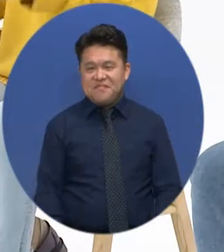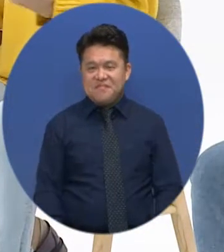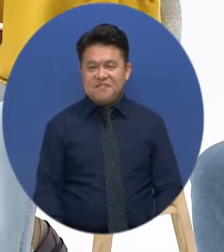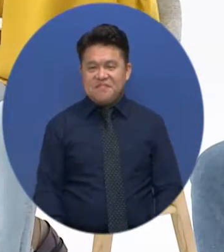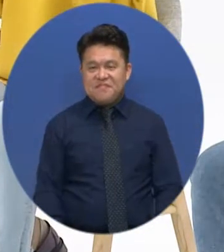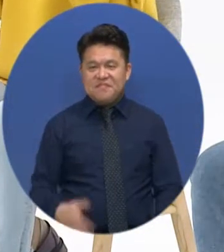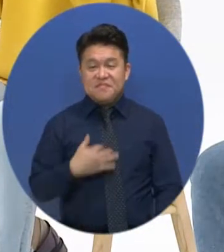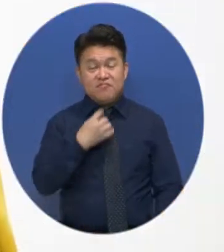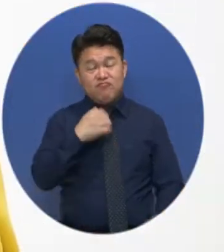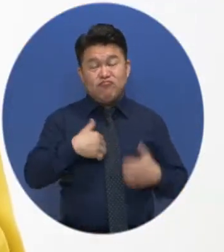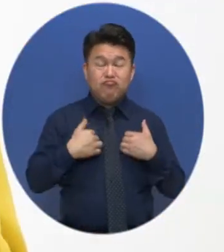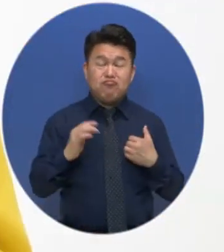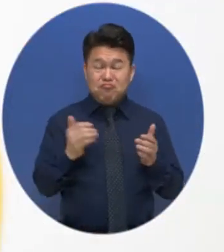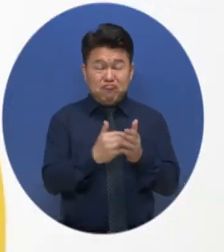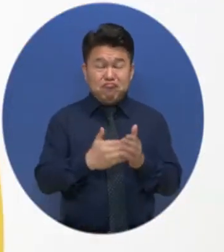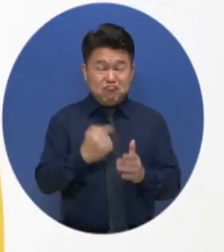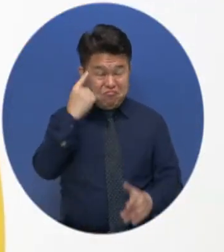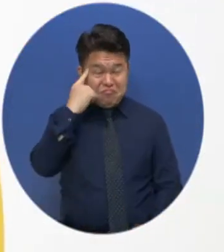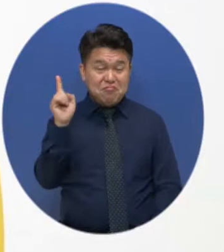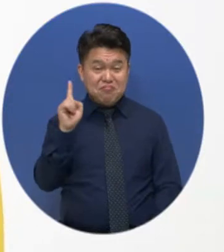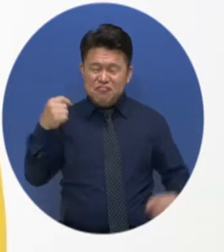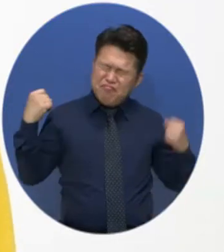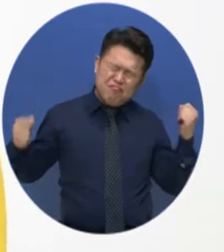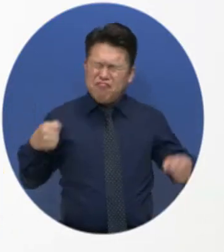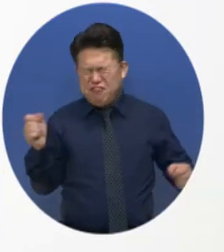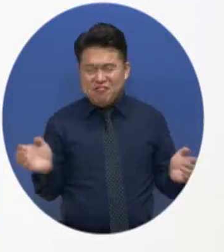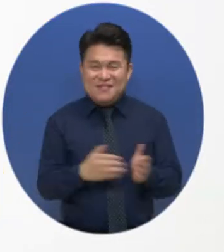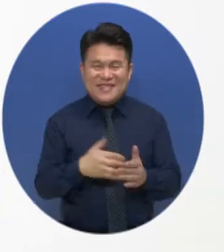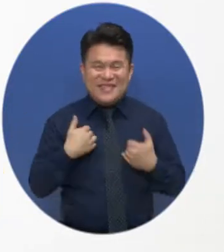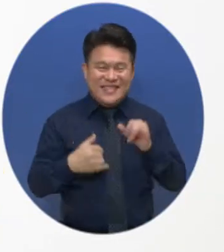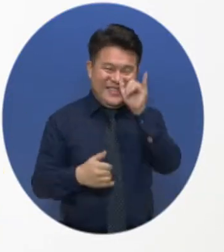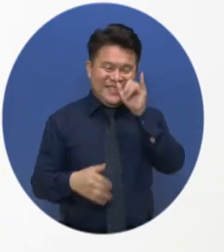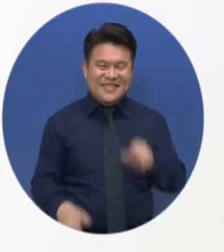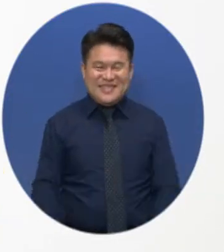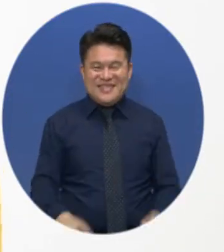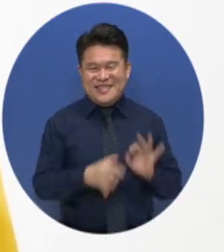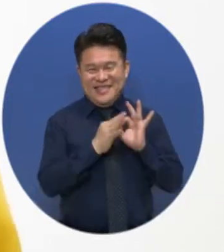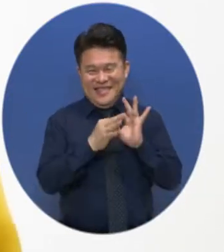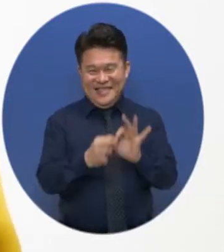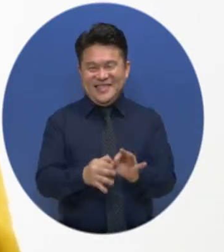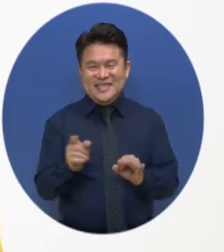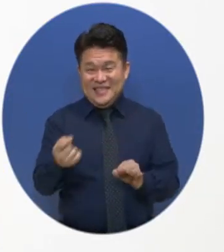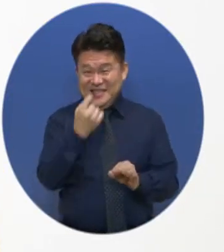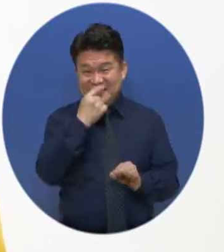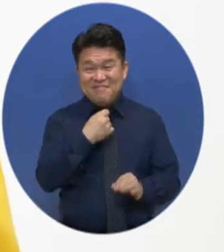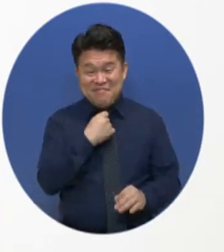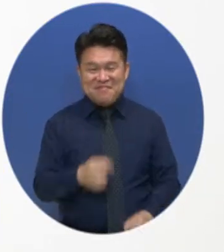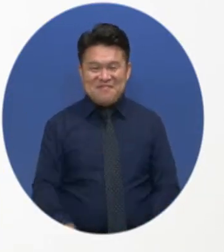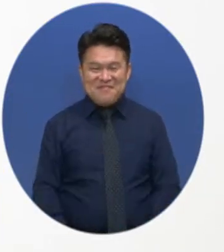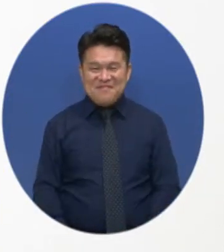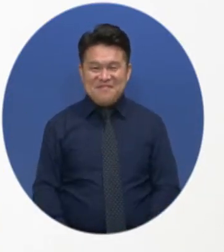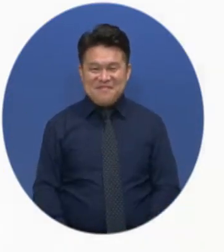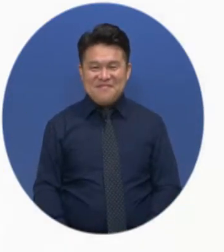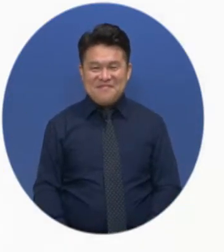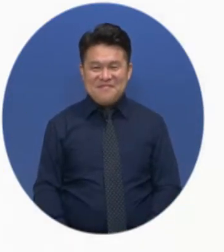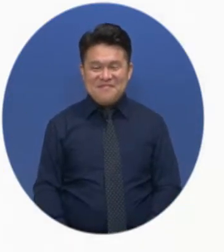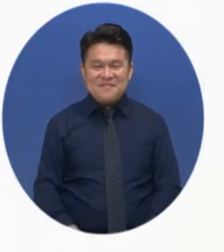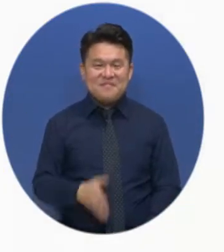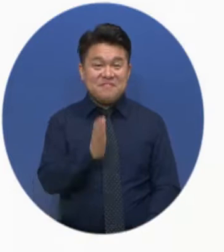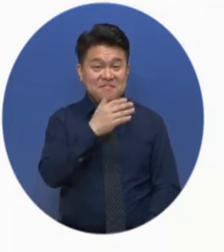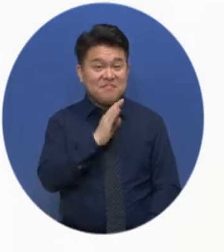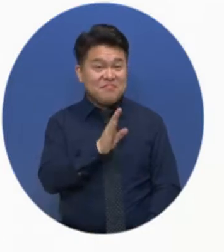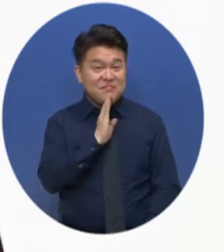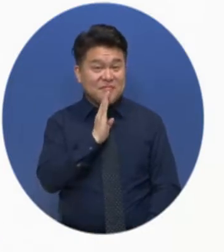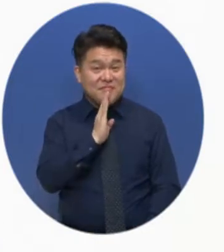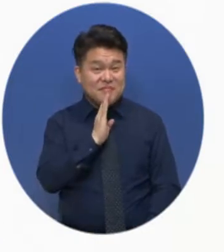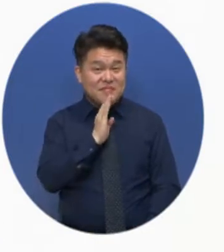그냥 나만 즐기면 되지 그렇죠, 그냥 그렇죠. 해가지고 그냥 하다 보니까 너무 재밌어서 계속 좀 배워보고 싶기도 하고 추는 것 같아요. 아 맞아요.